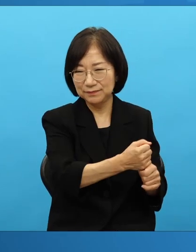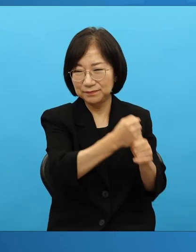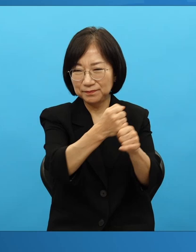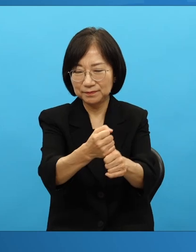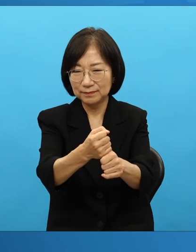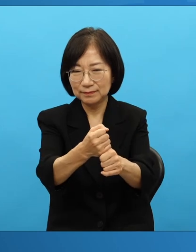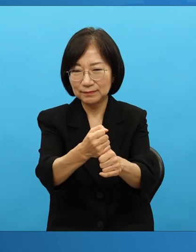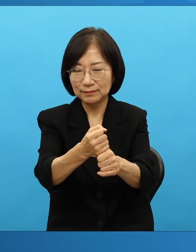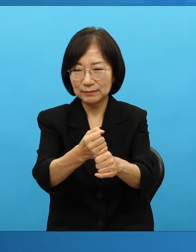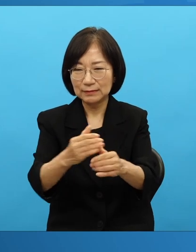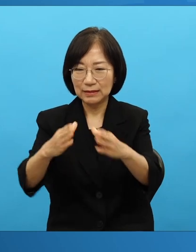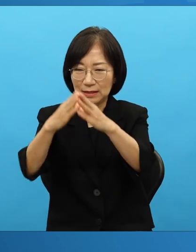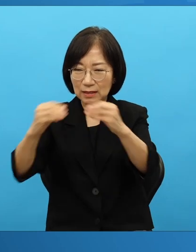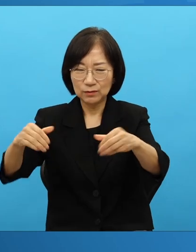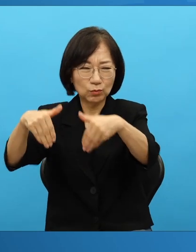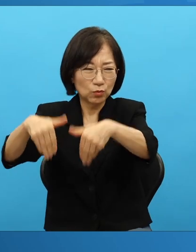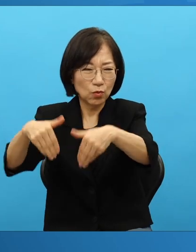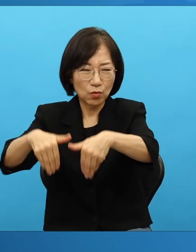없어요. 이스라엘